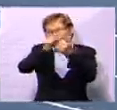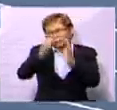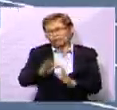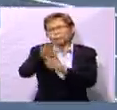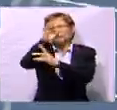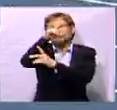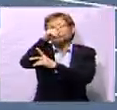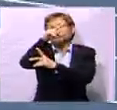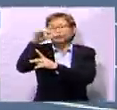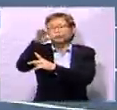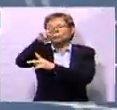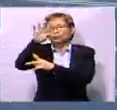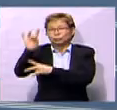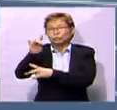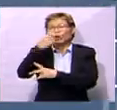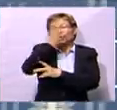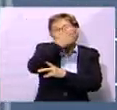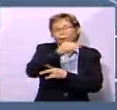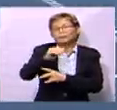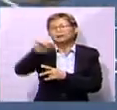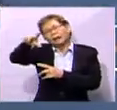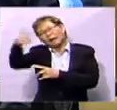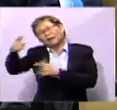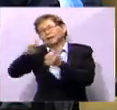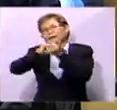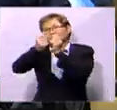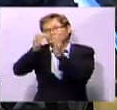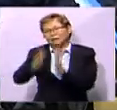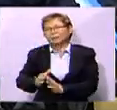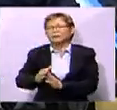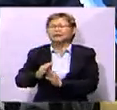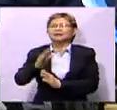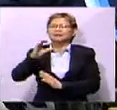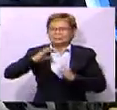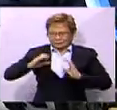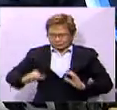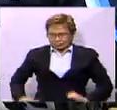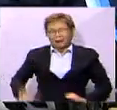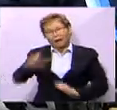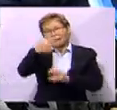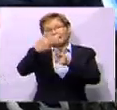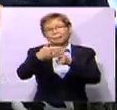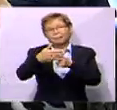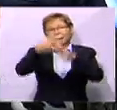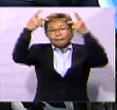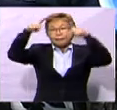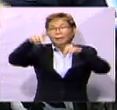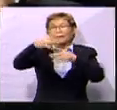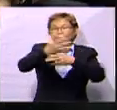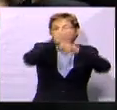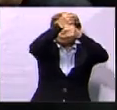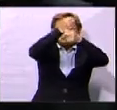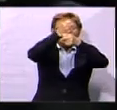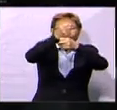127 atlet normal dan selebihnya atlet luar biasa senarai nama podium diumumkan pengarah podium tetim